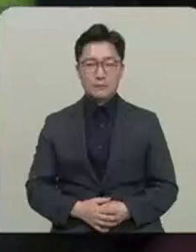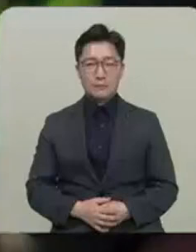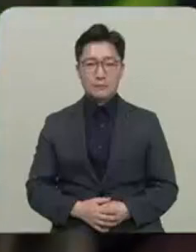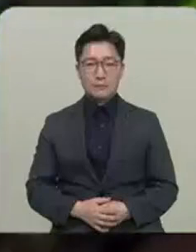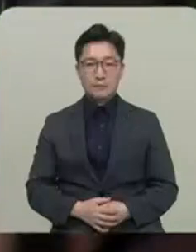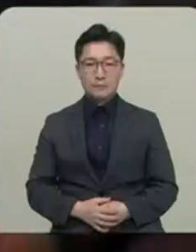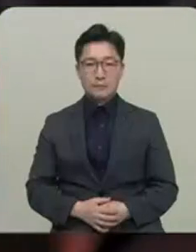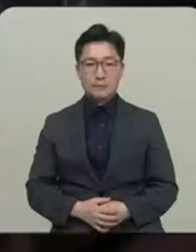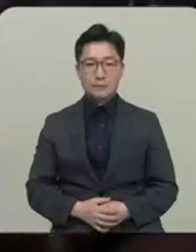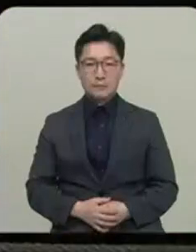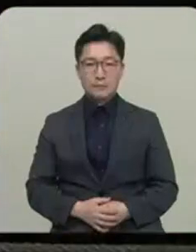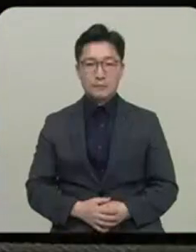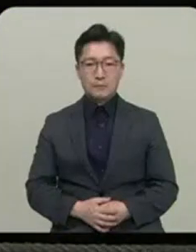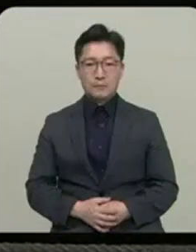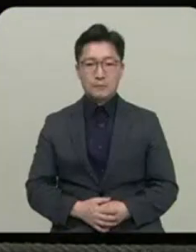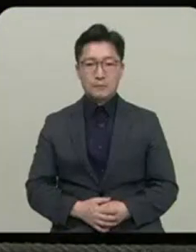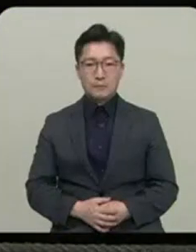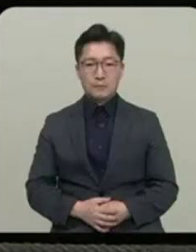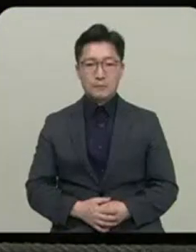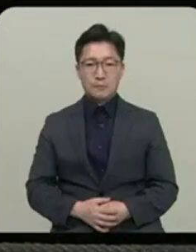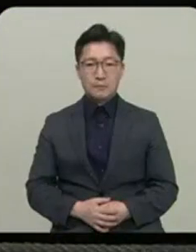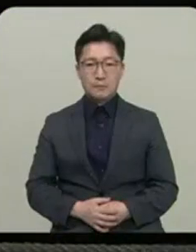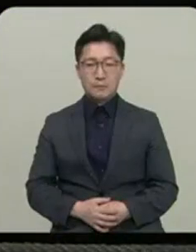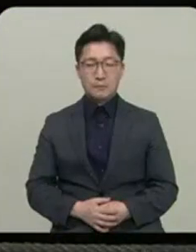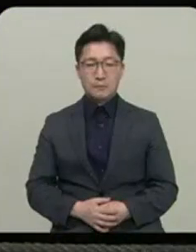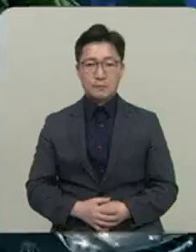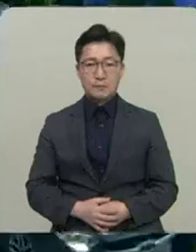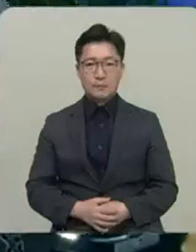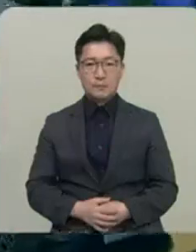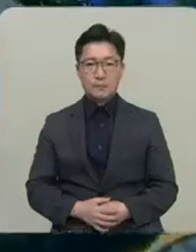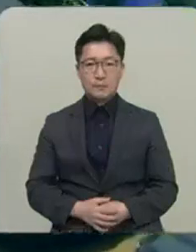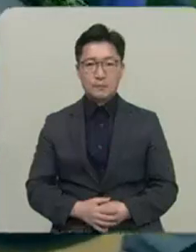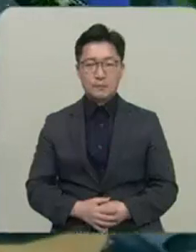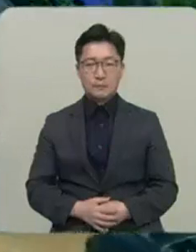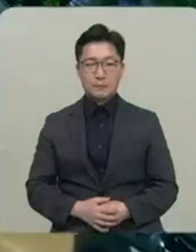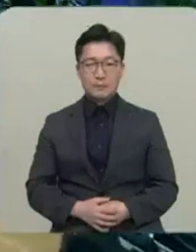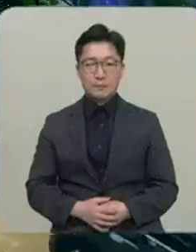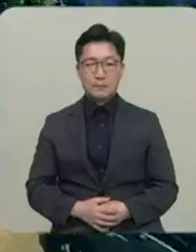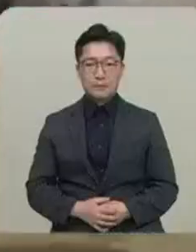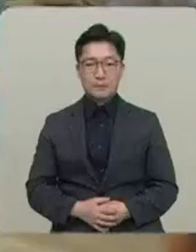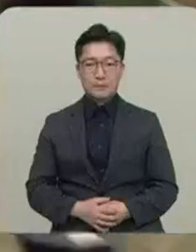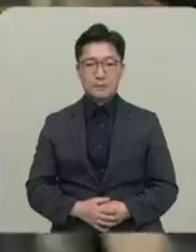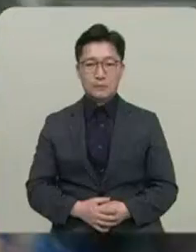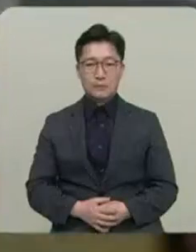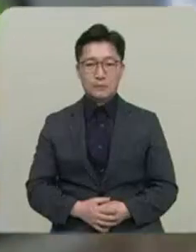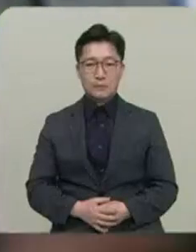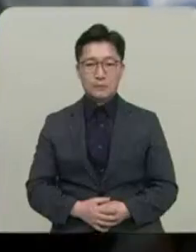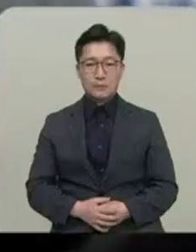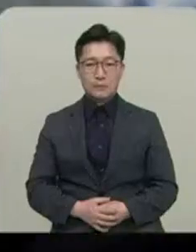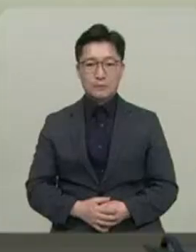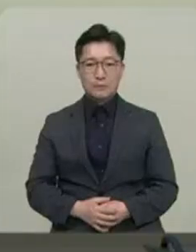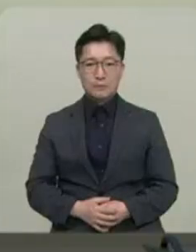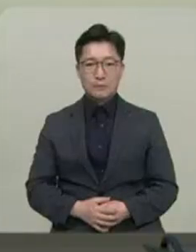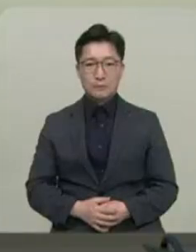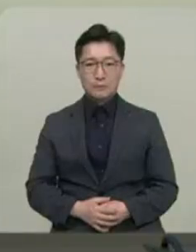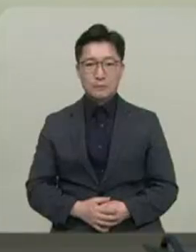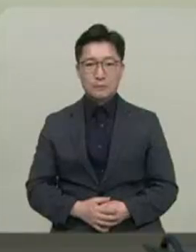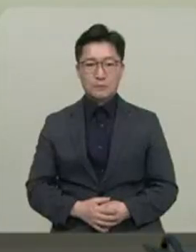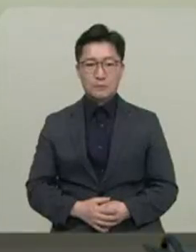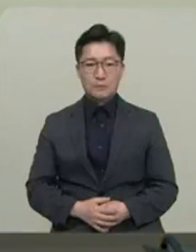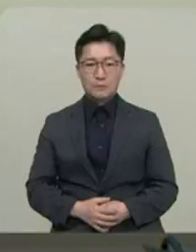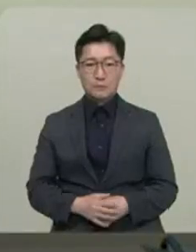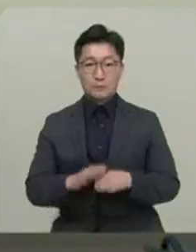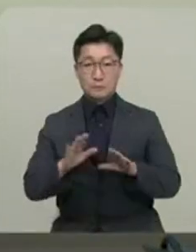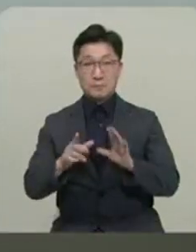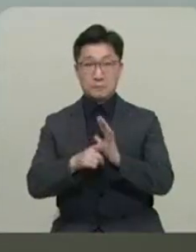실제 참가자들이 느꼈을 더위는 훨씬 심했을 것으로 보입니다. 온열 질환자 발생으로 잼버리